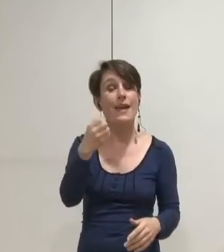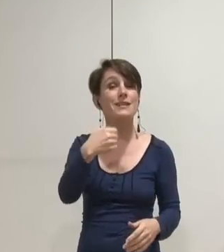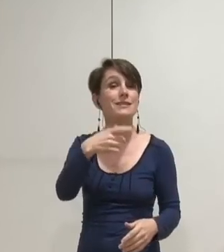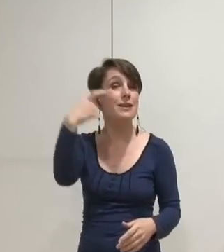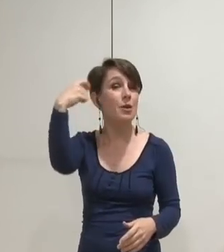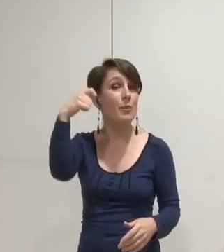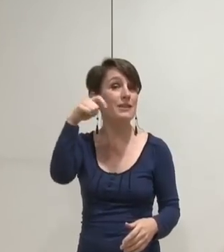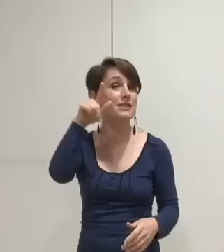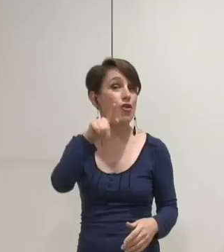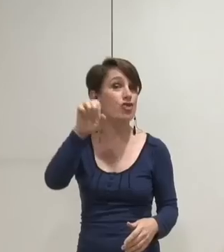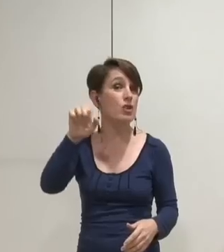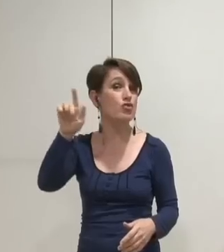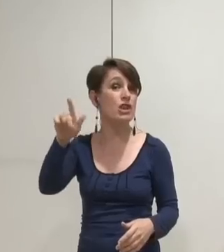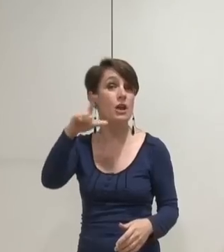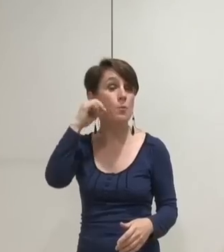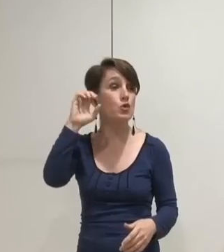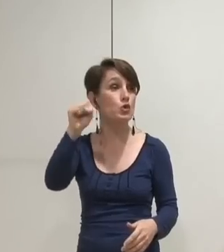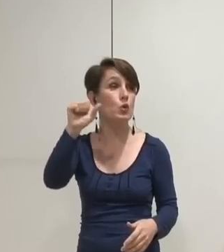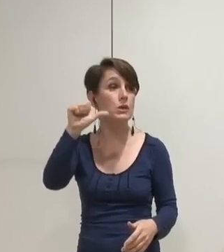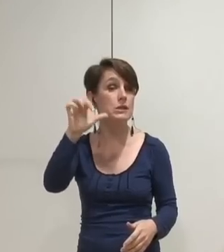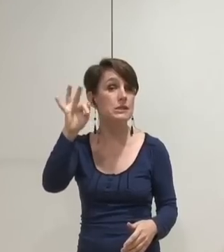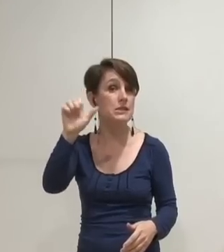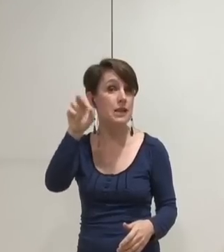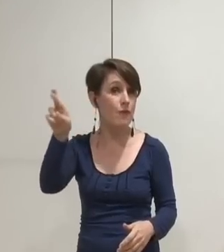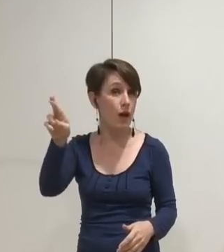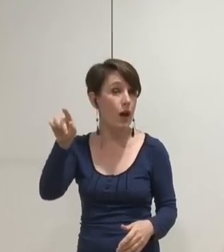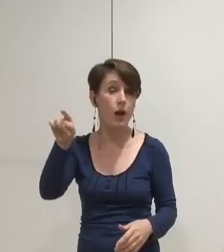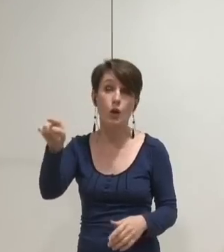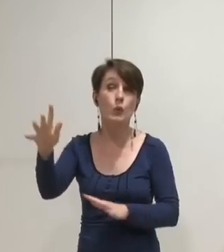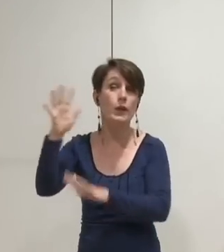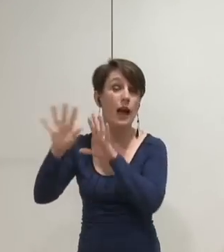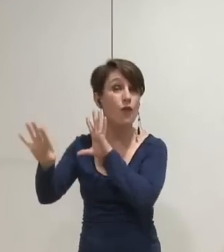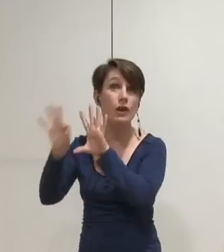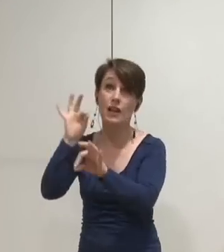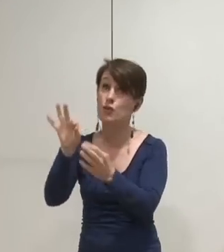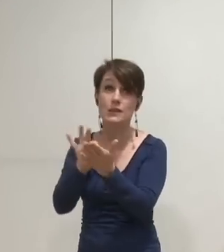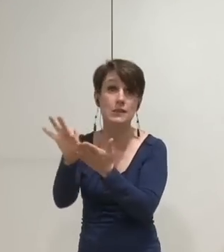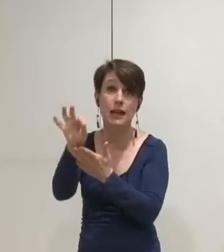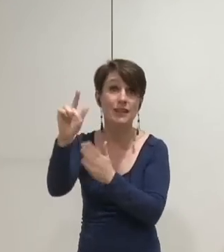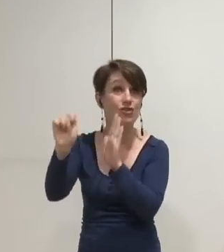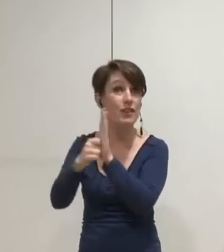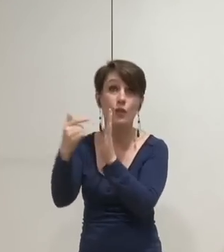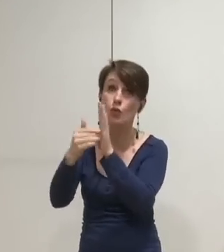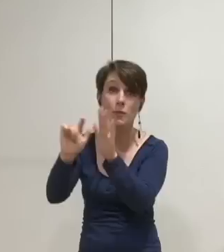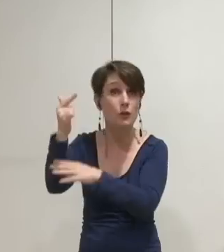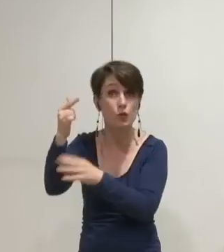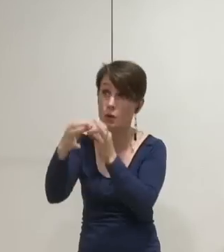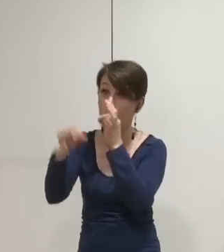Safar qui ont été fait en 2012 pèse lourdement dans la